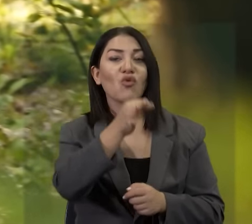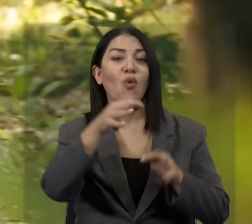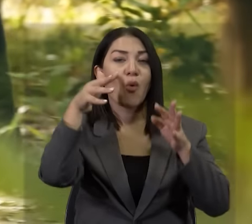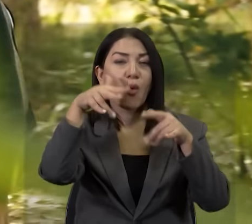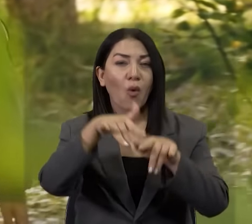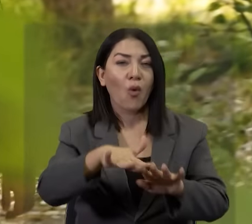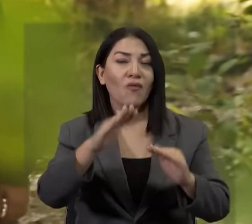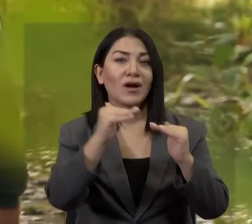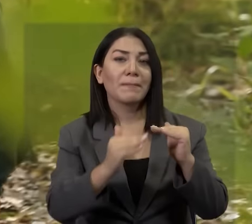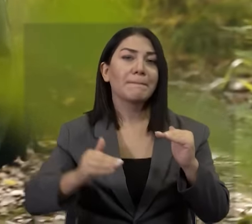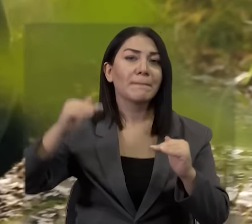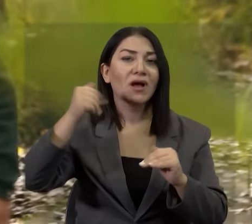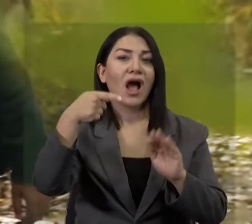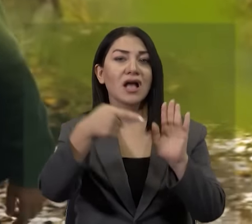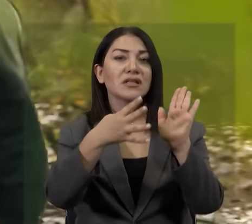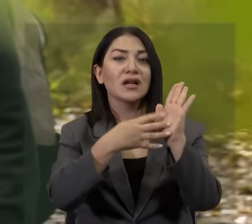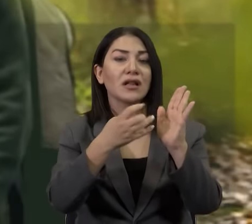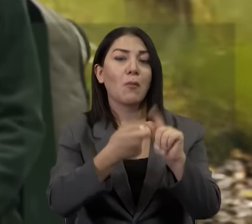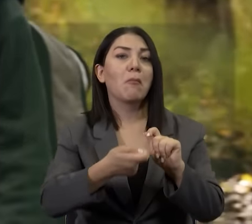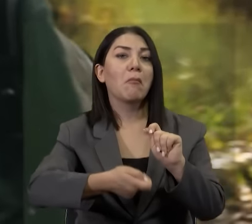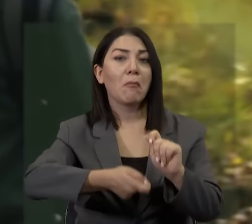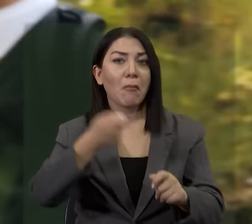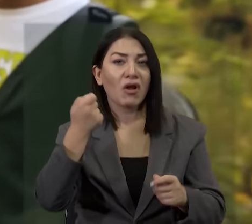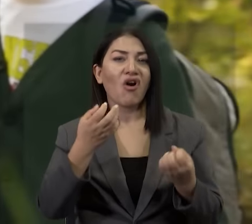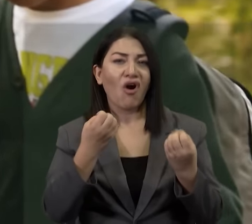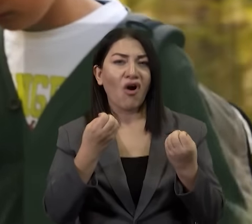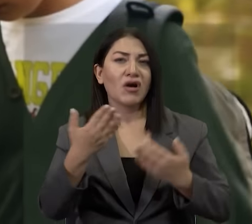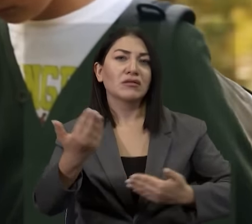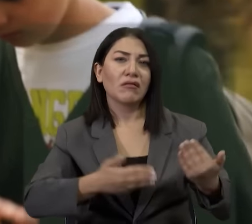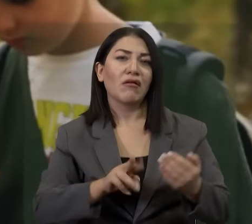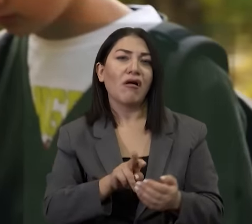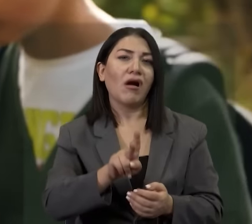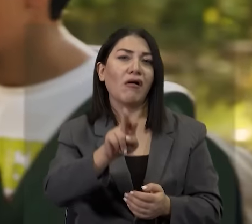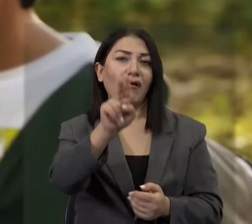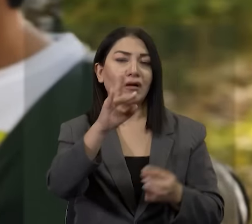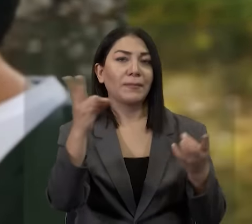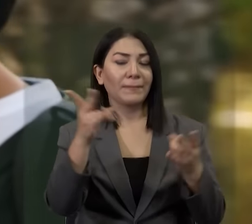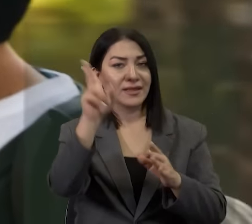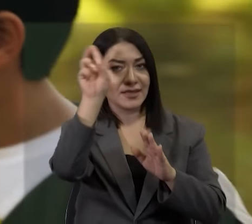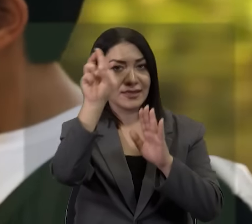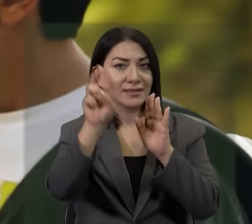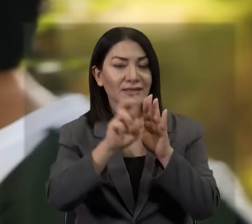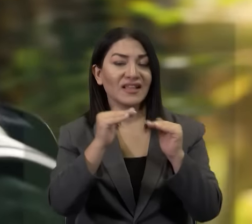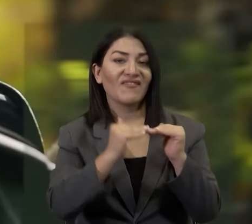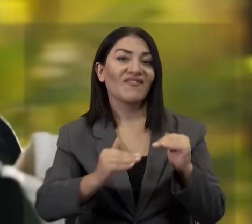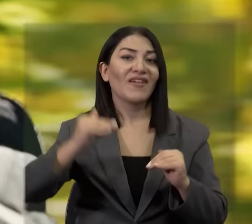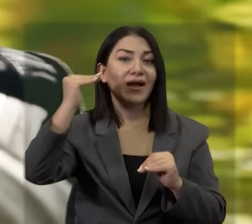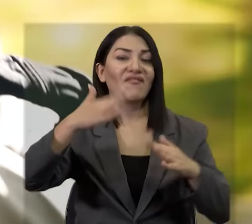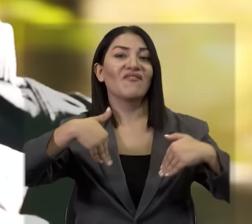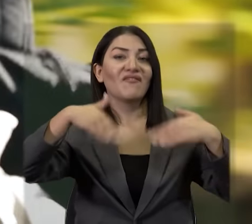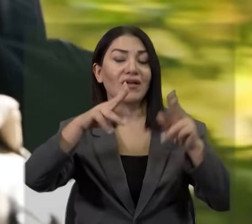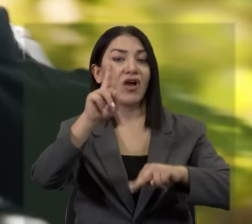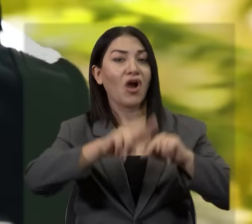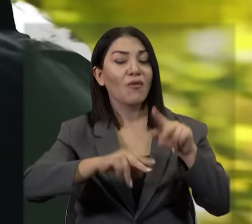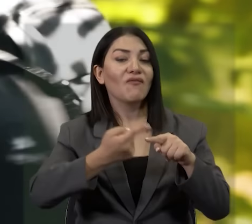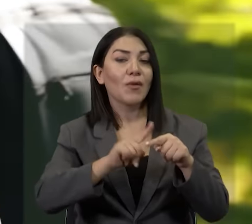Սևանը ծովի մակարդակից բարձր է 1900 մետր, ու մենք դեռ այսքան էլ պիտի բարձրանանք։ Եկեղեցիները